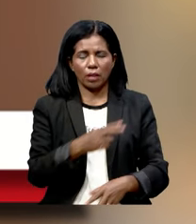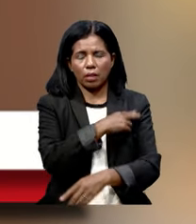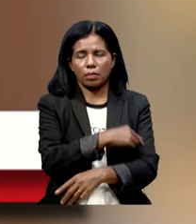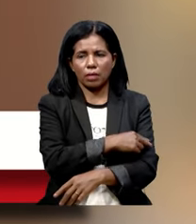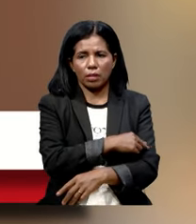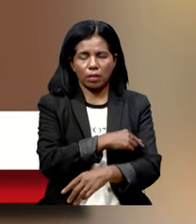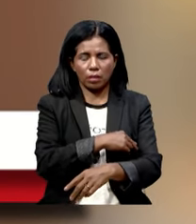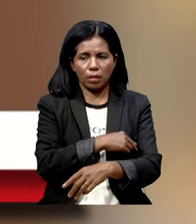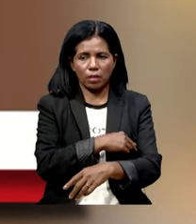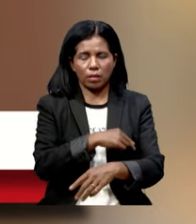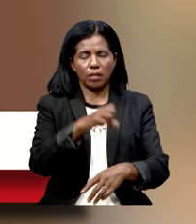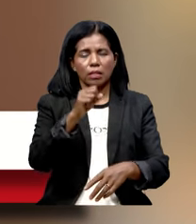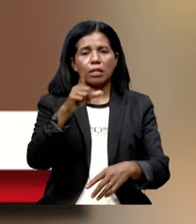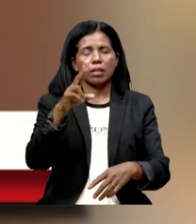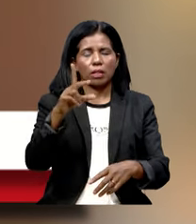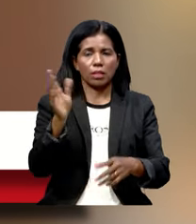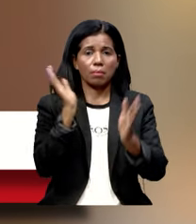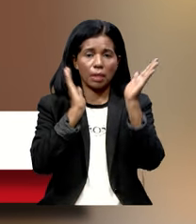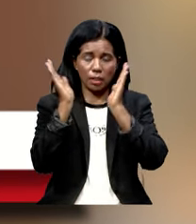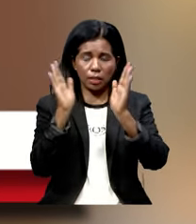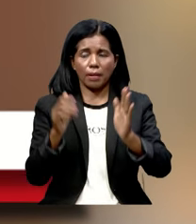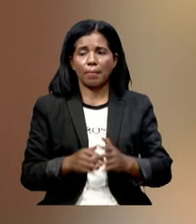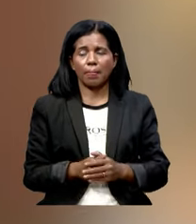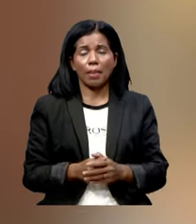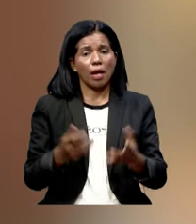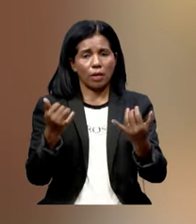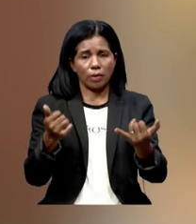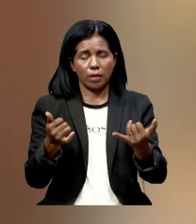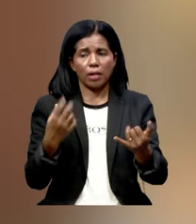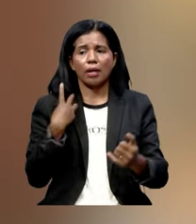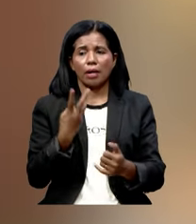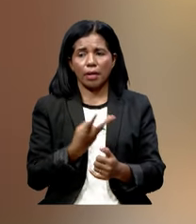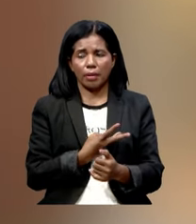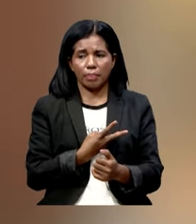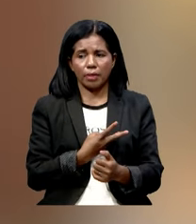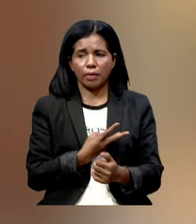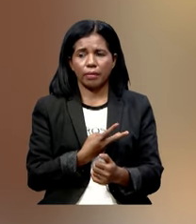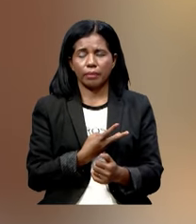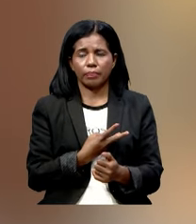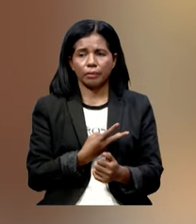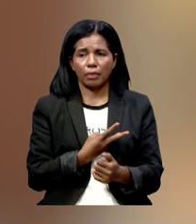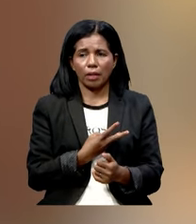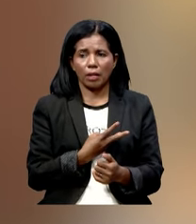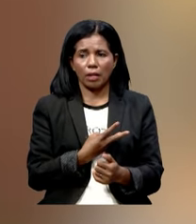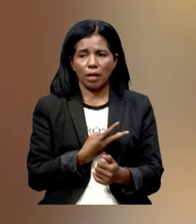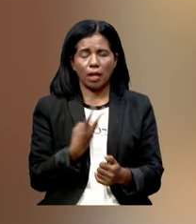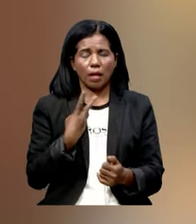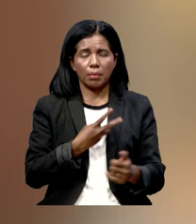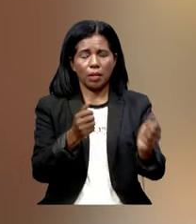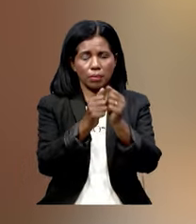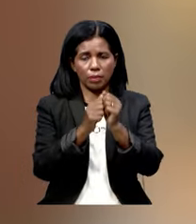hospital pantai Kuala Lumpur katak agora rada kami akompanyante sida nebe